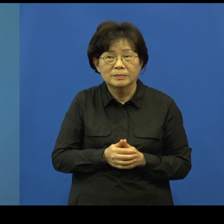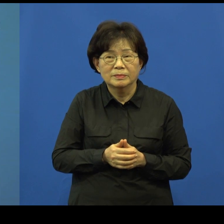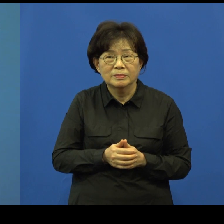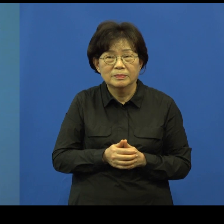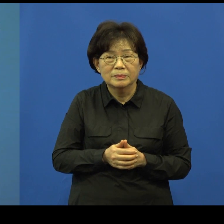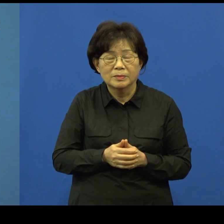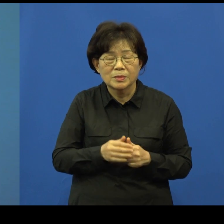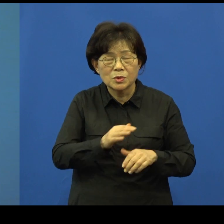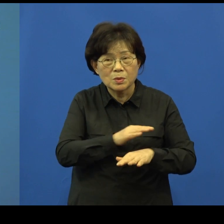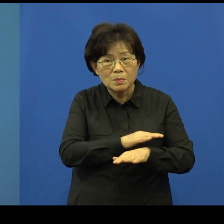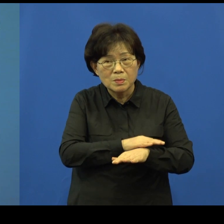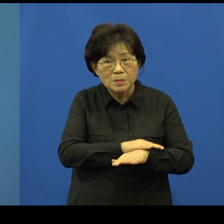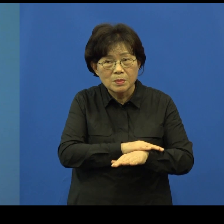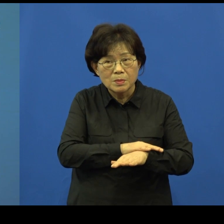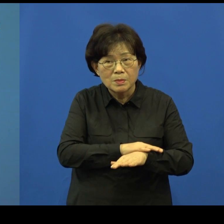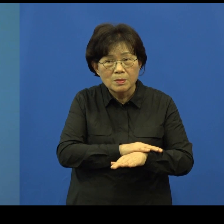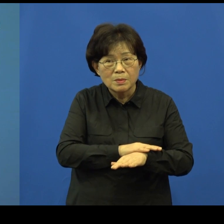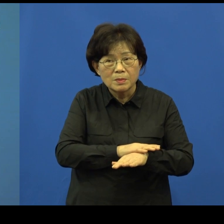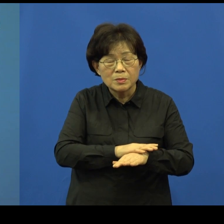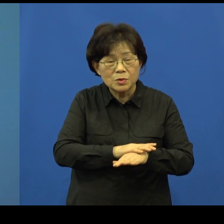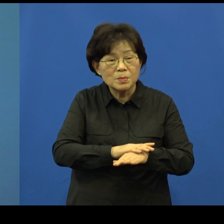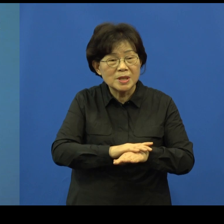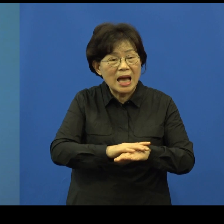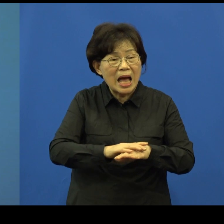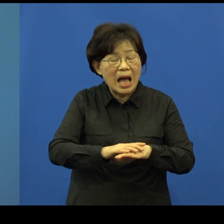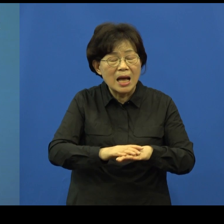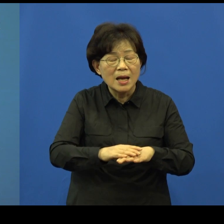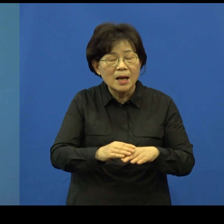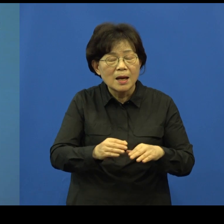뭐 좀 잘하는 날 하면 곰재주 피우네 그러고,